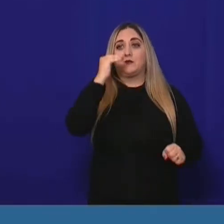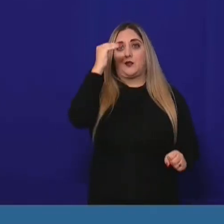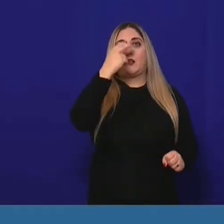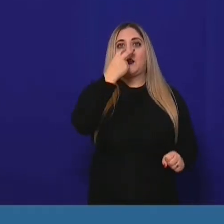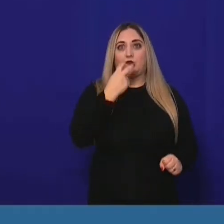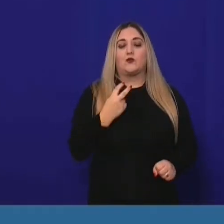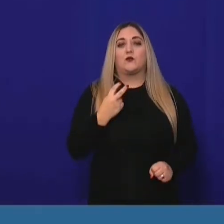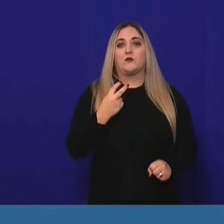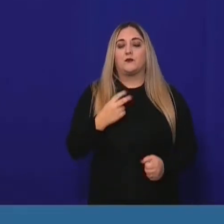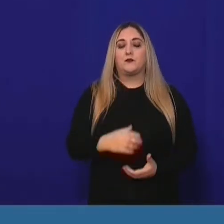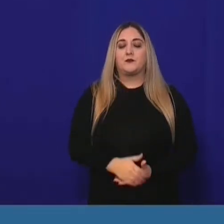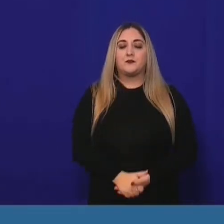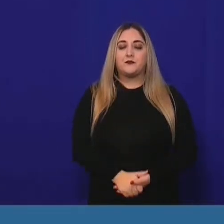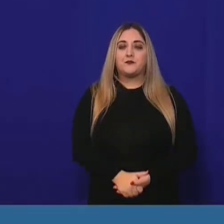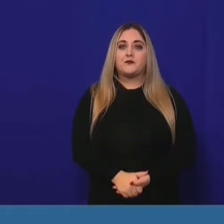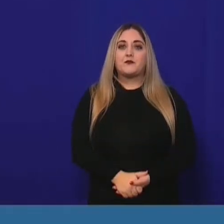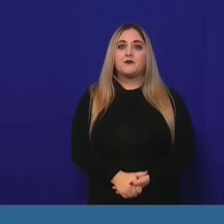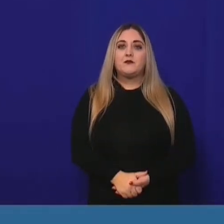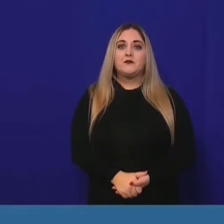fuq l-istaff.